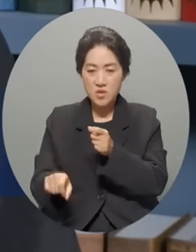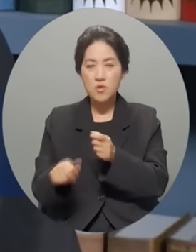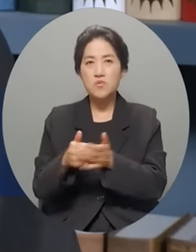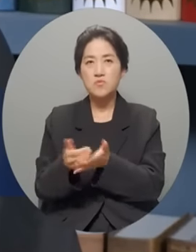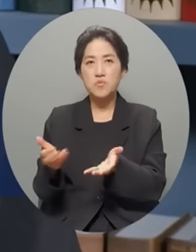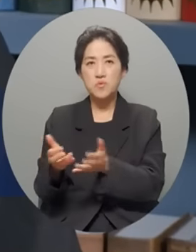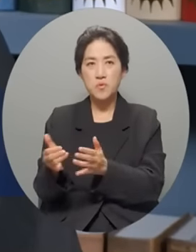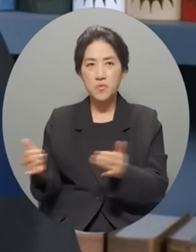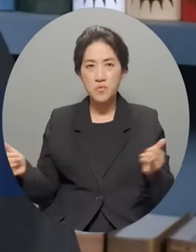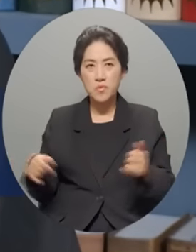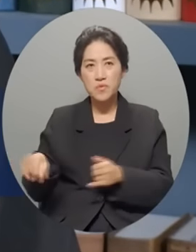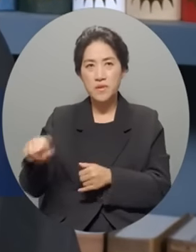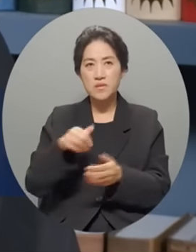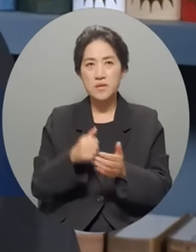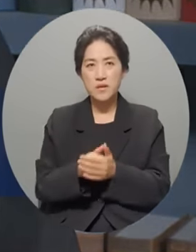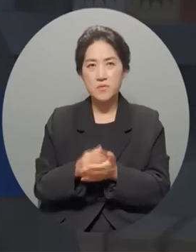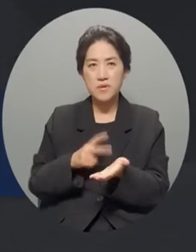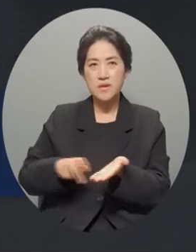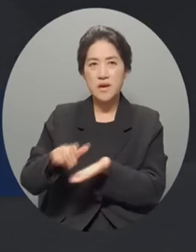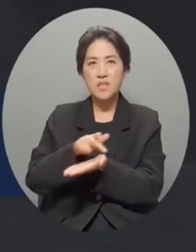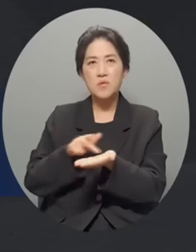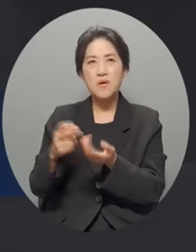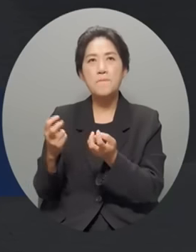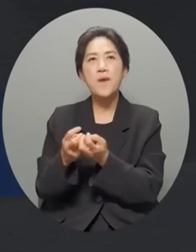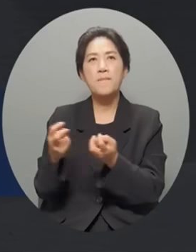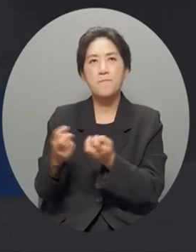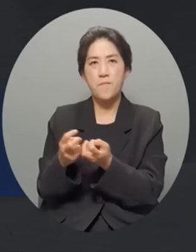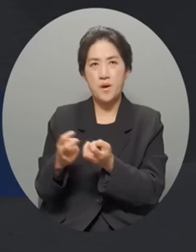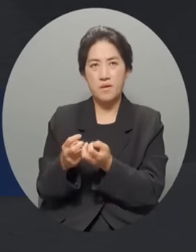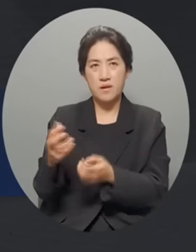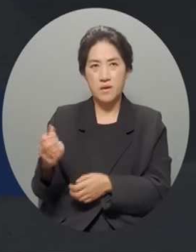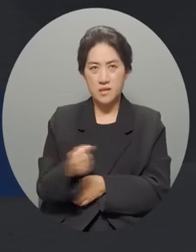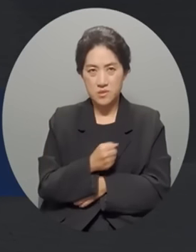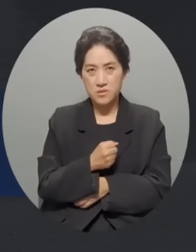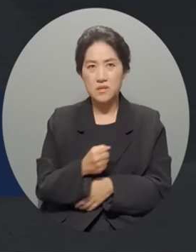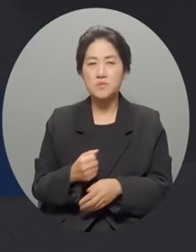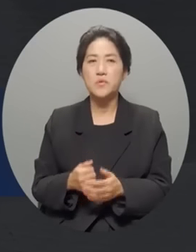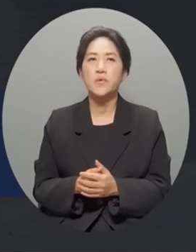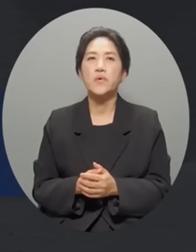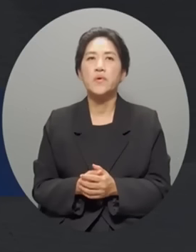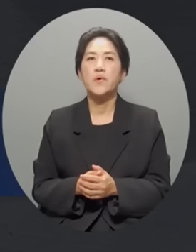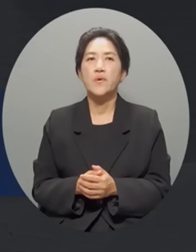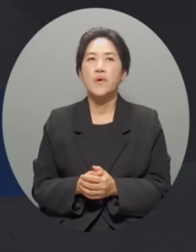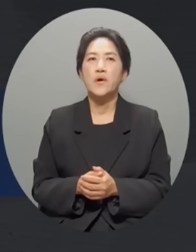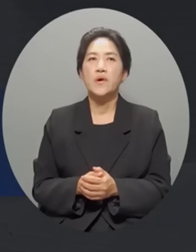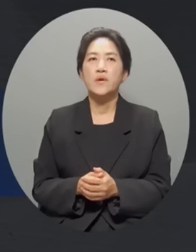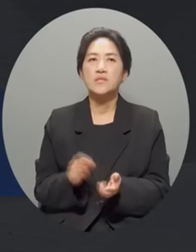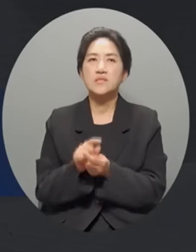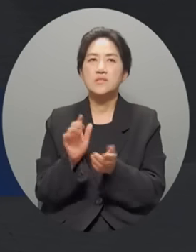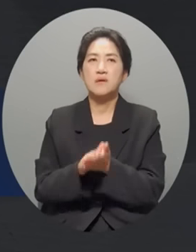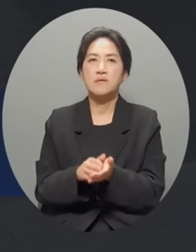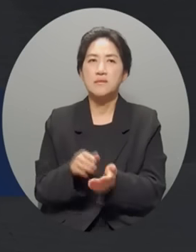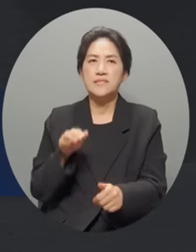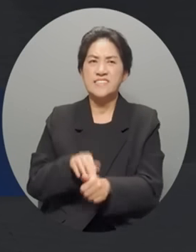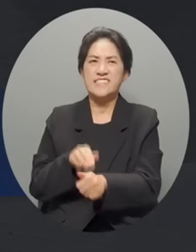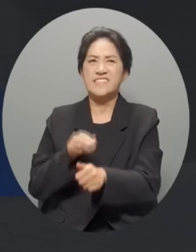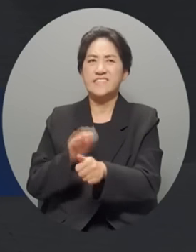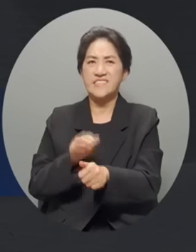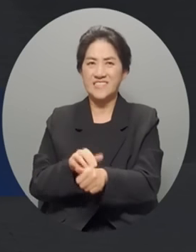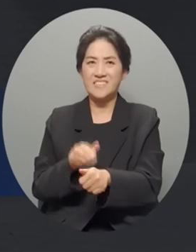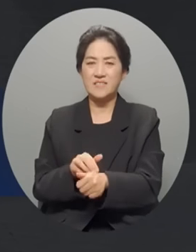하청 소속 노동자들에게도 이렇게 카톡이라는 수단을 통해서 직접